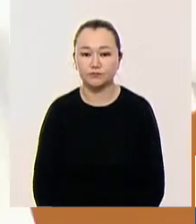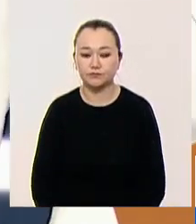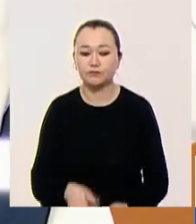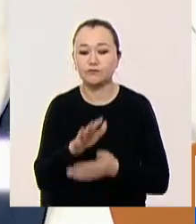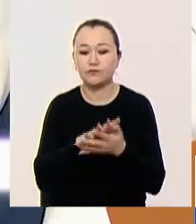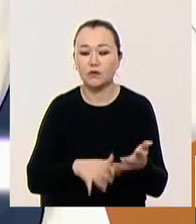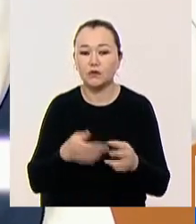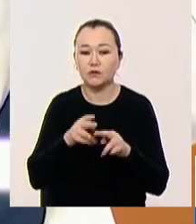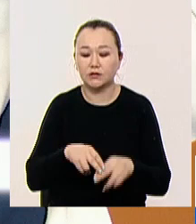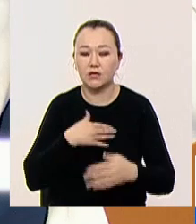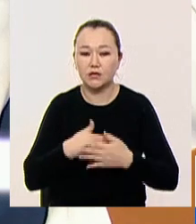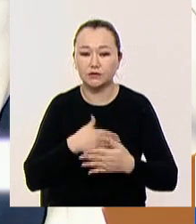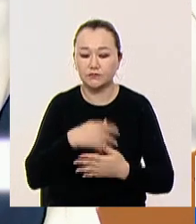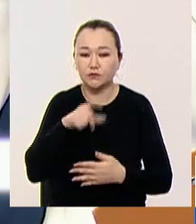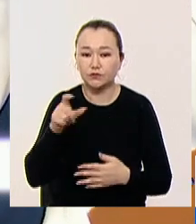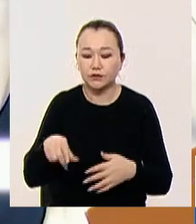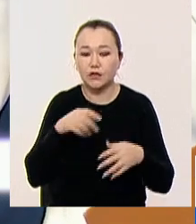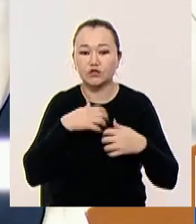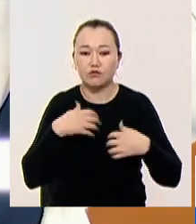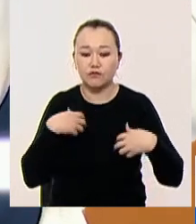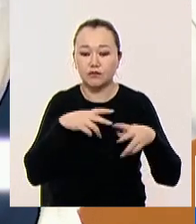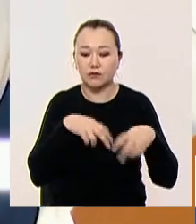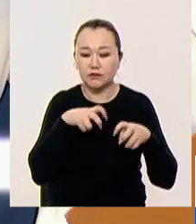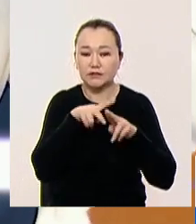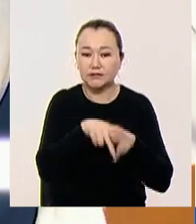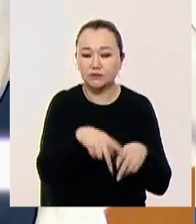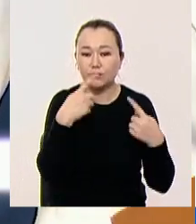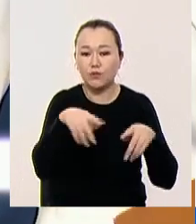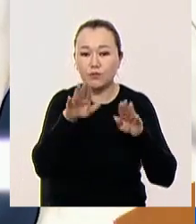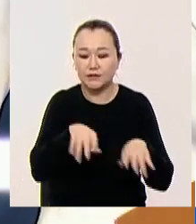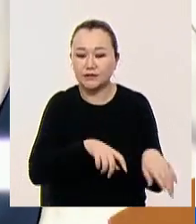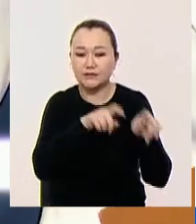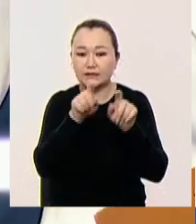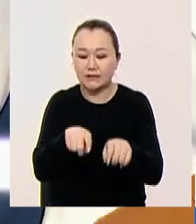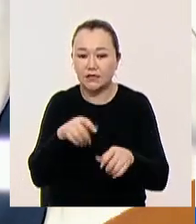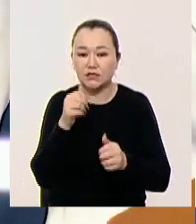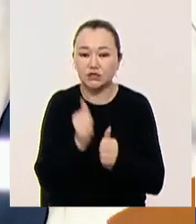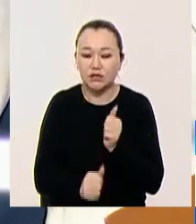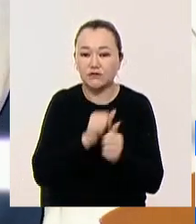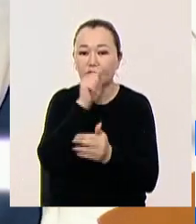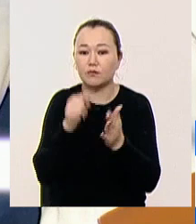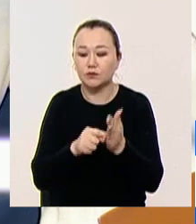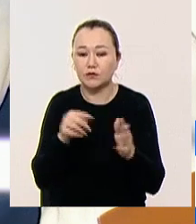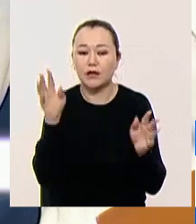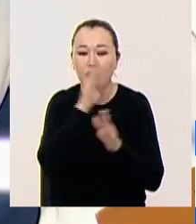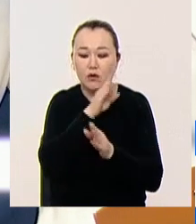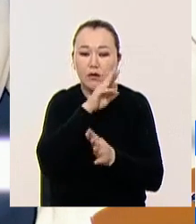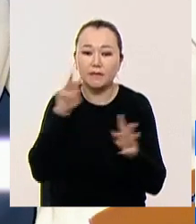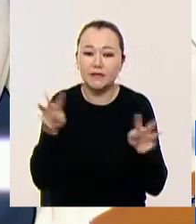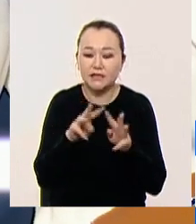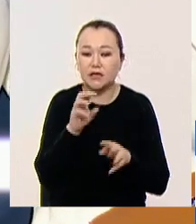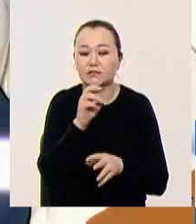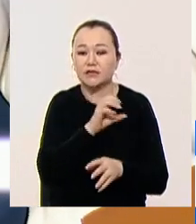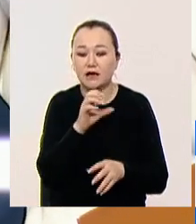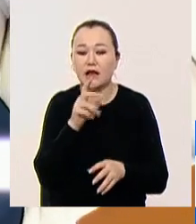Бұған дейін қоғам белсенділері киіктерді басқа аймаққа күштеп көшіру мәселесін жиі көтерген еді. Алайда экология министрі Серікқали Брекешевтің